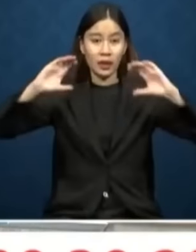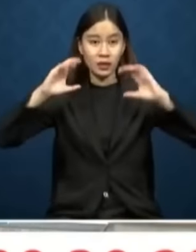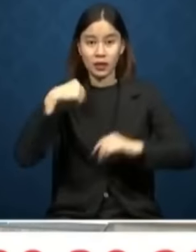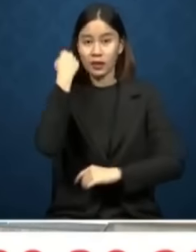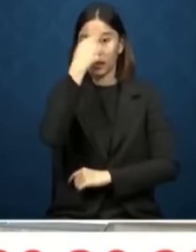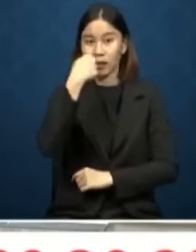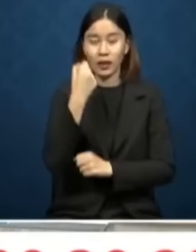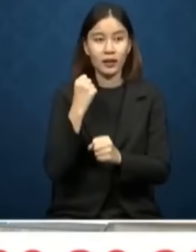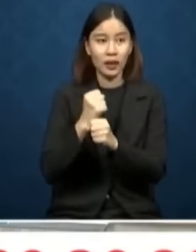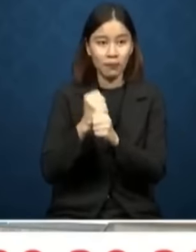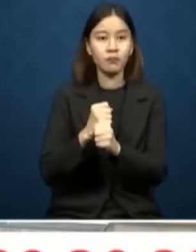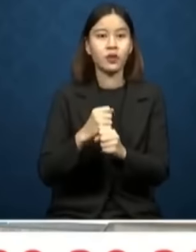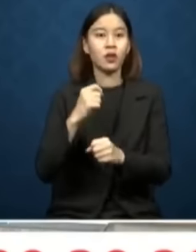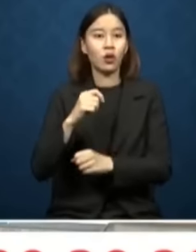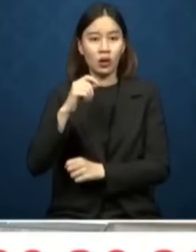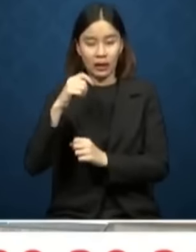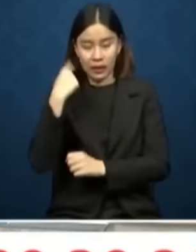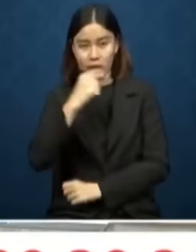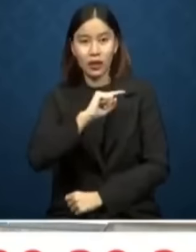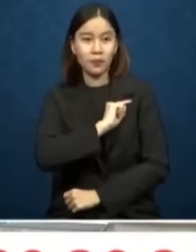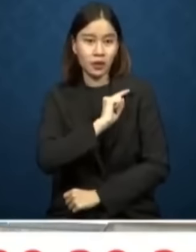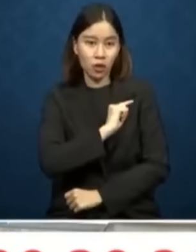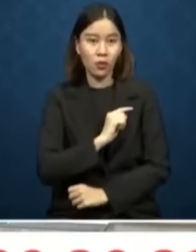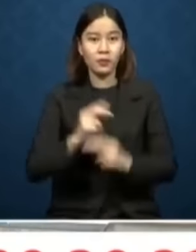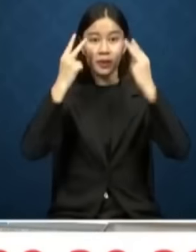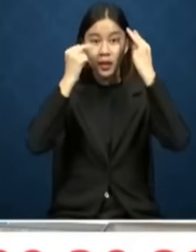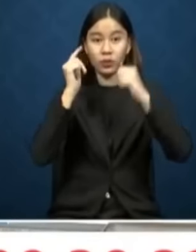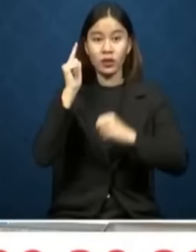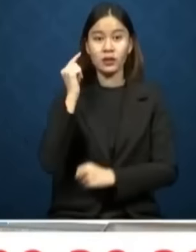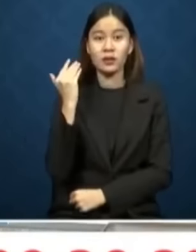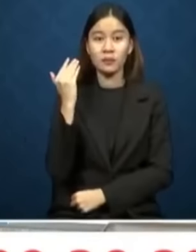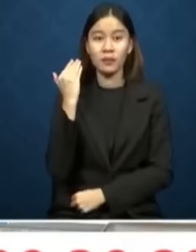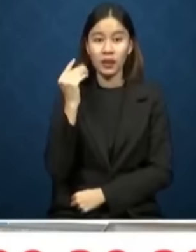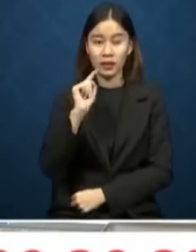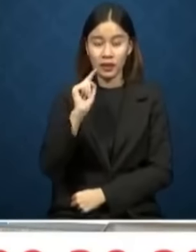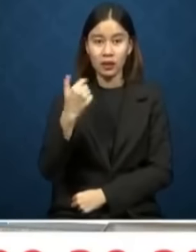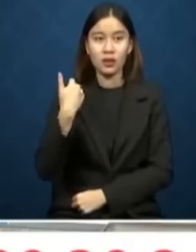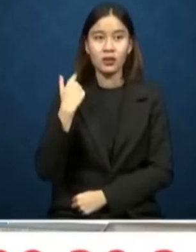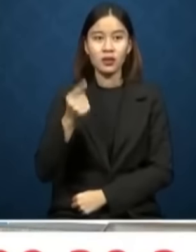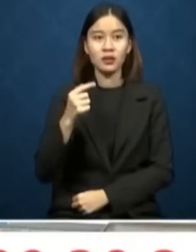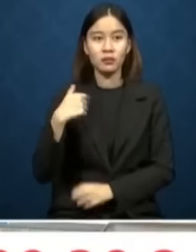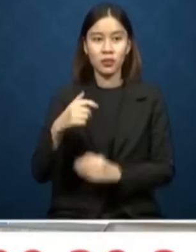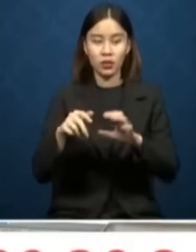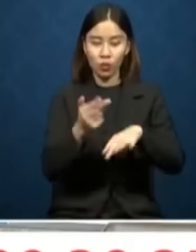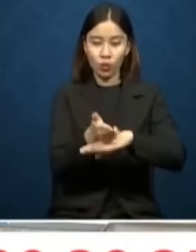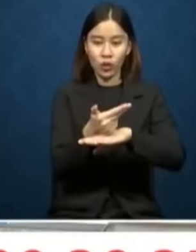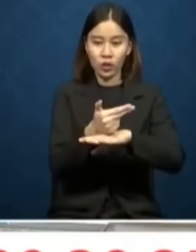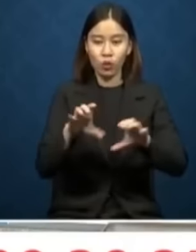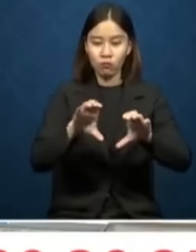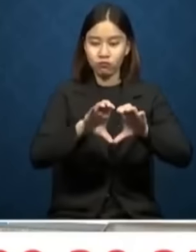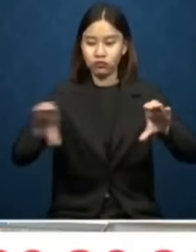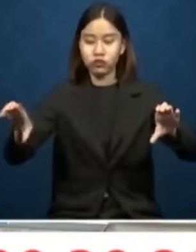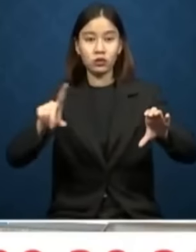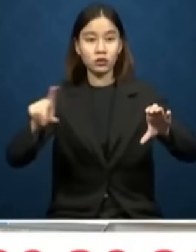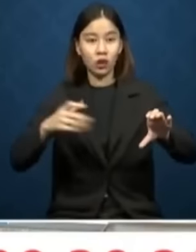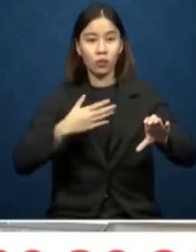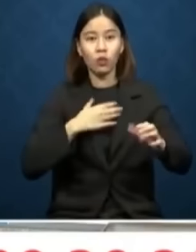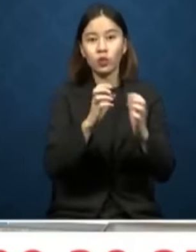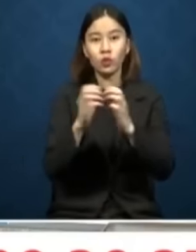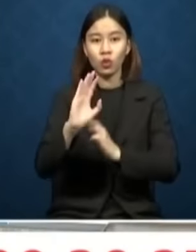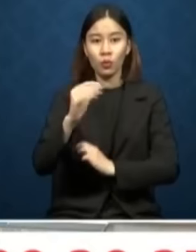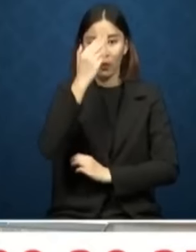ทําผู้ใดต้องรับผิดชอบครับท่านนายกทักษิณเมื่อสักครู่ความจริงมีอีกเป็น100คลิปนะครับแล้วผมก็จะไม่ก้าวล่วงเพราะว่า